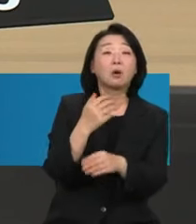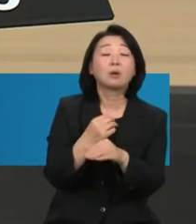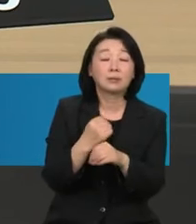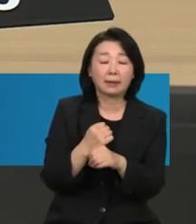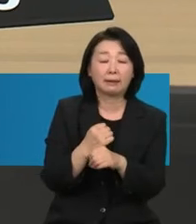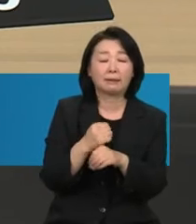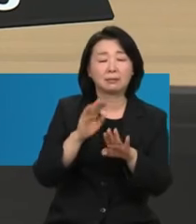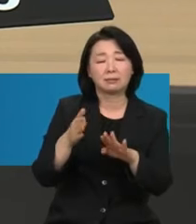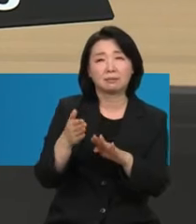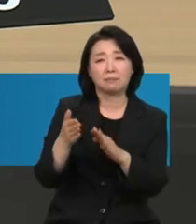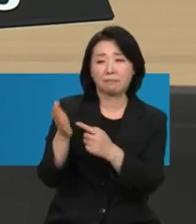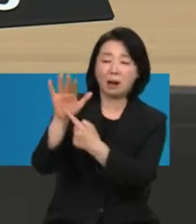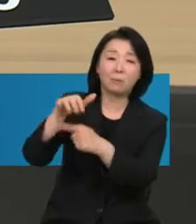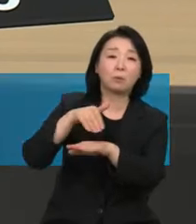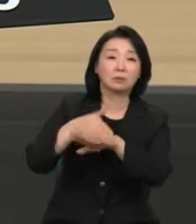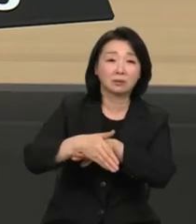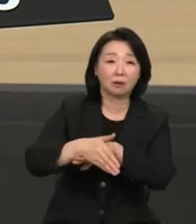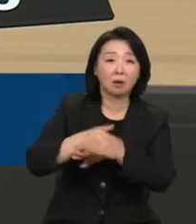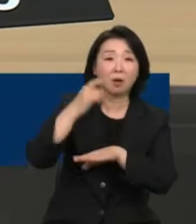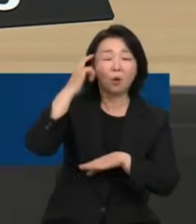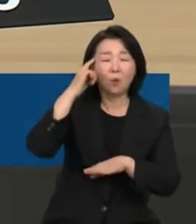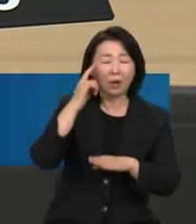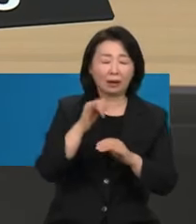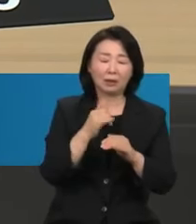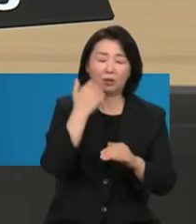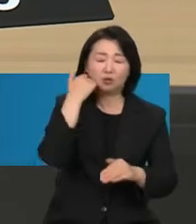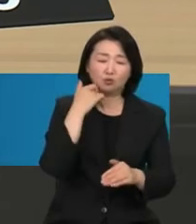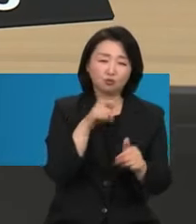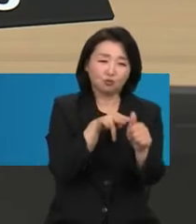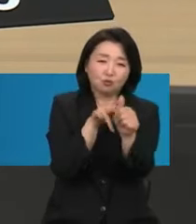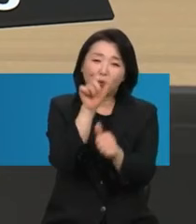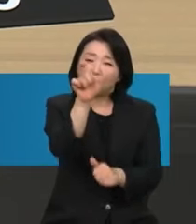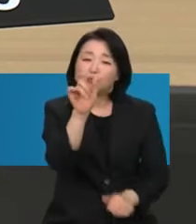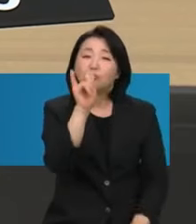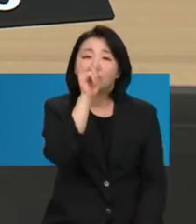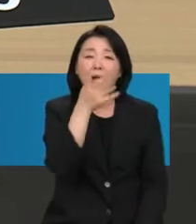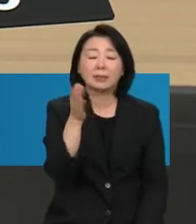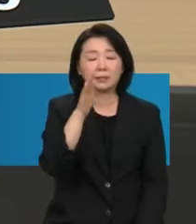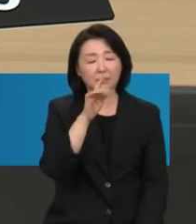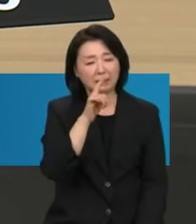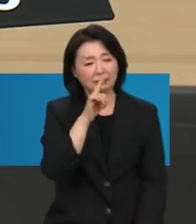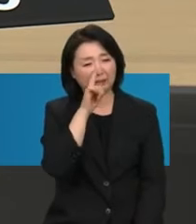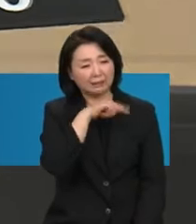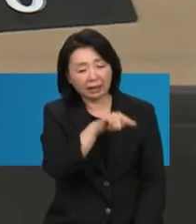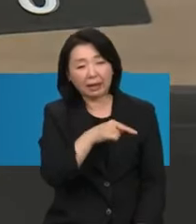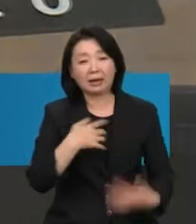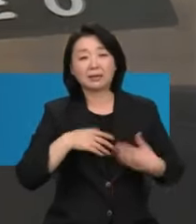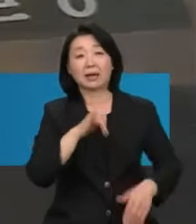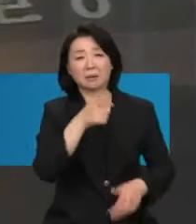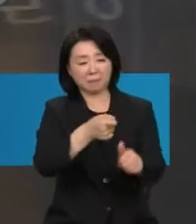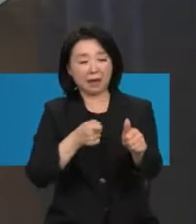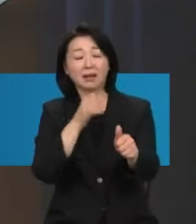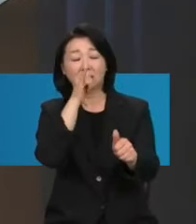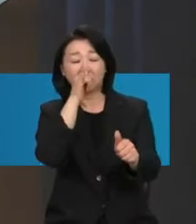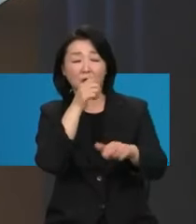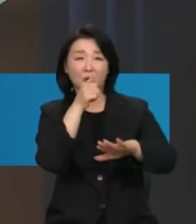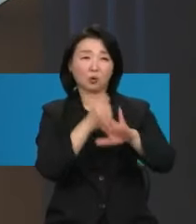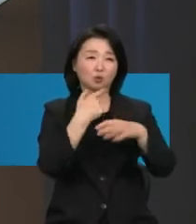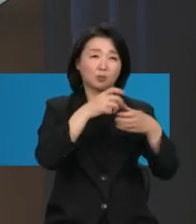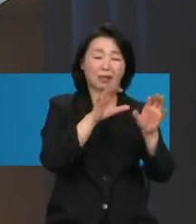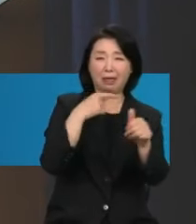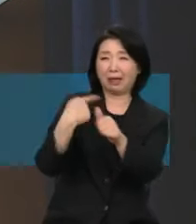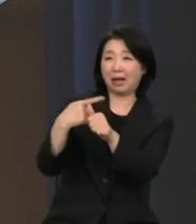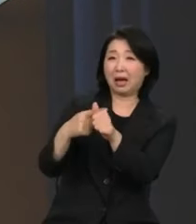늦어지고 있습니다. 여러 사람이 하마평에 오르고 있지만 상당수가 치명적인 약점을 가지고 있어 야당의 공세에 시달릴 거란